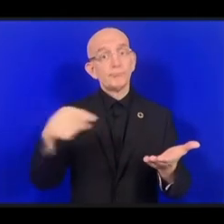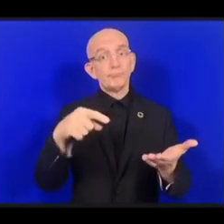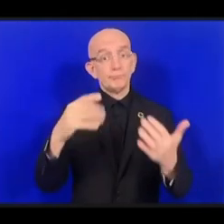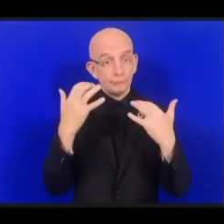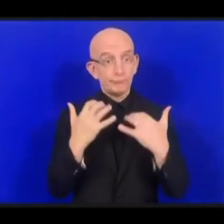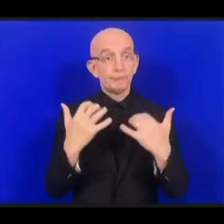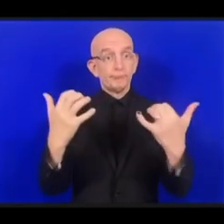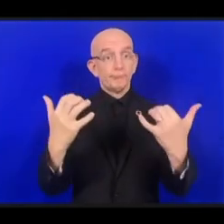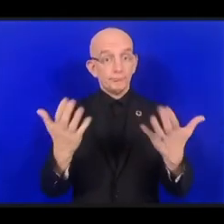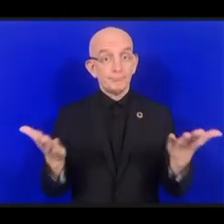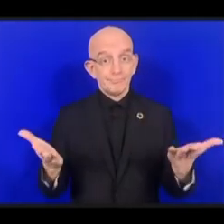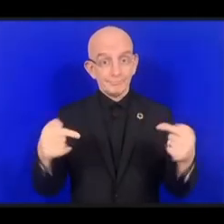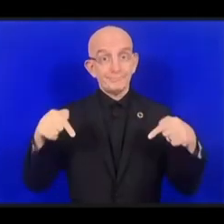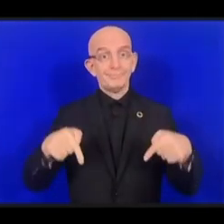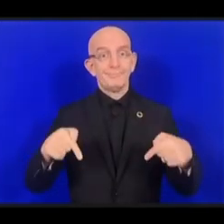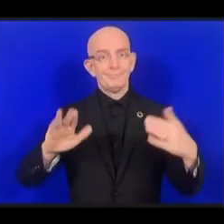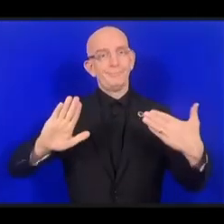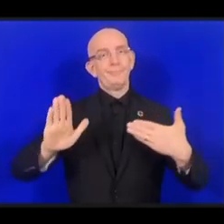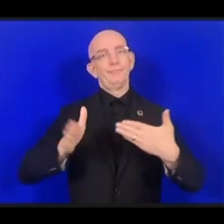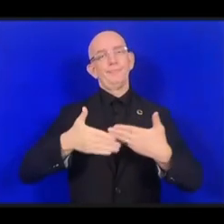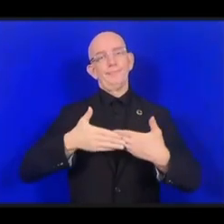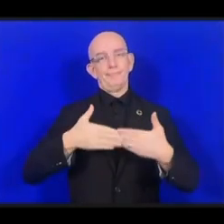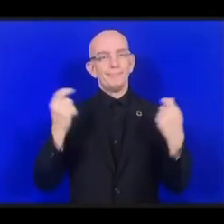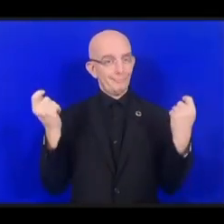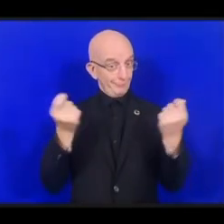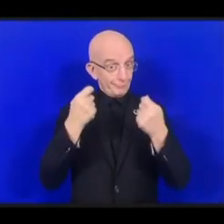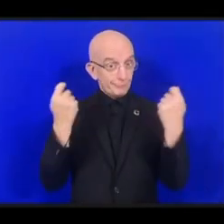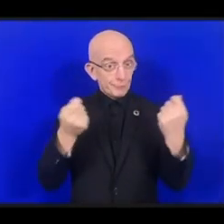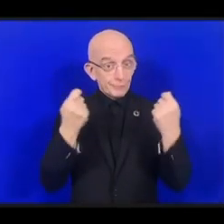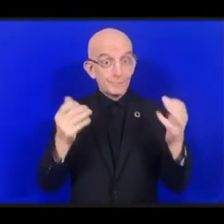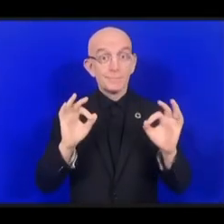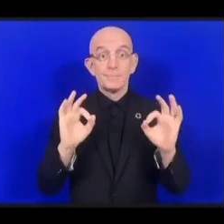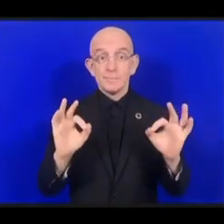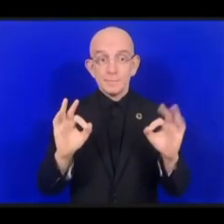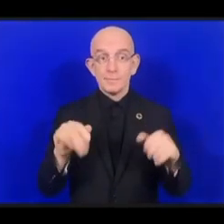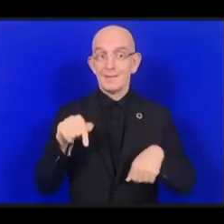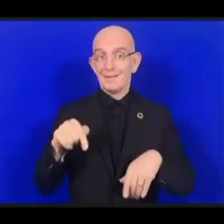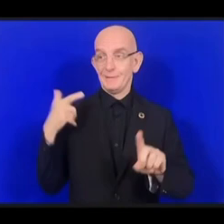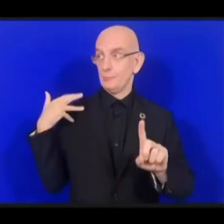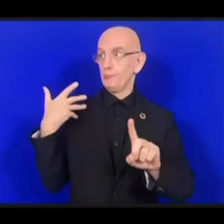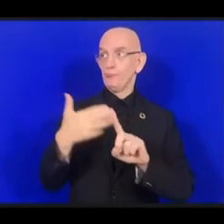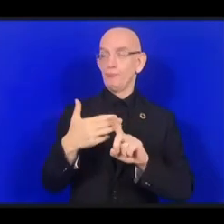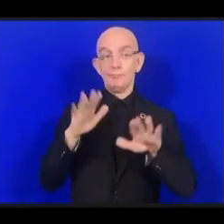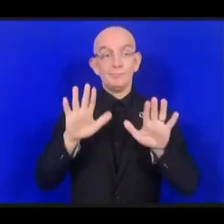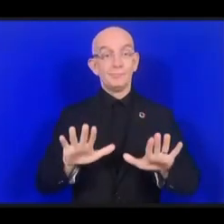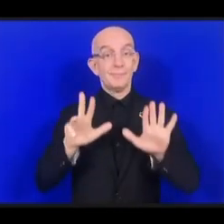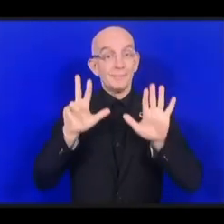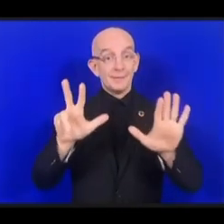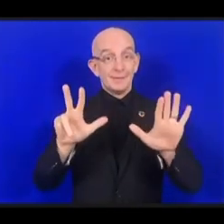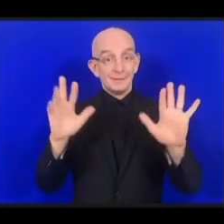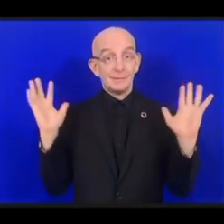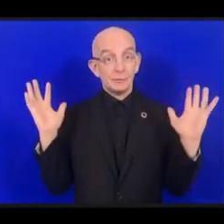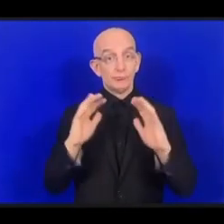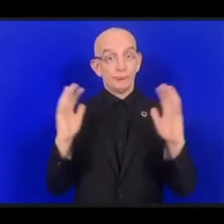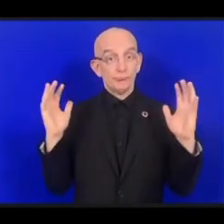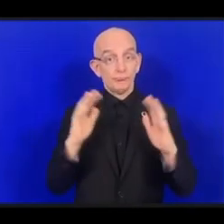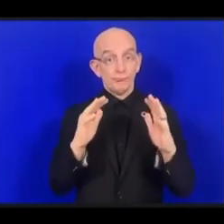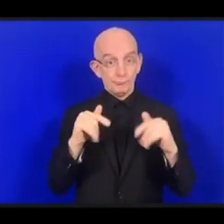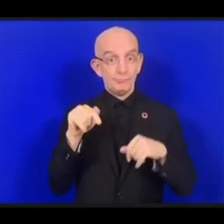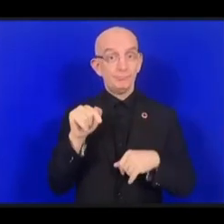式にようこそお越しくださいました司会を務めさせていただきますリカと申し